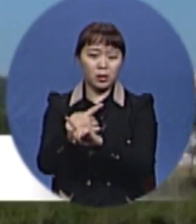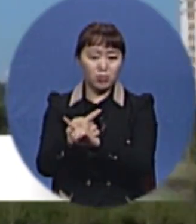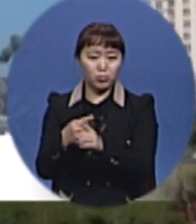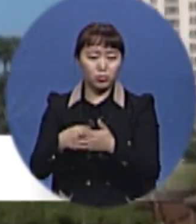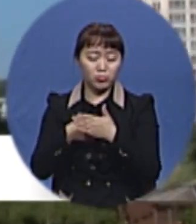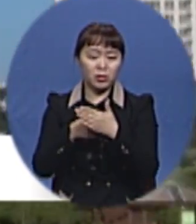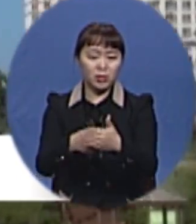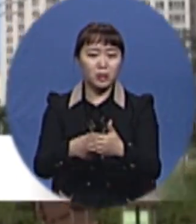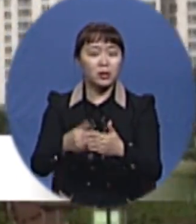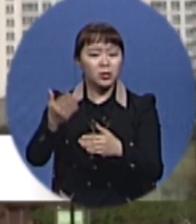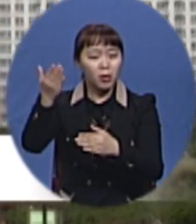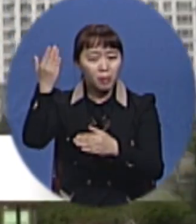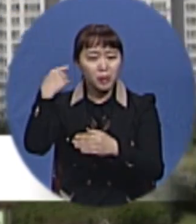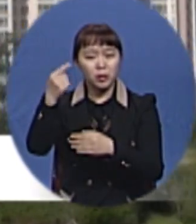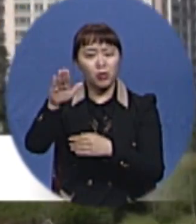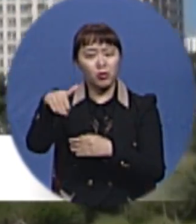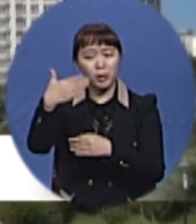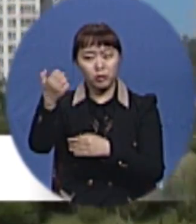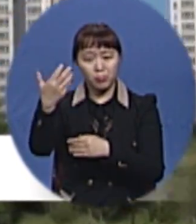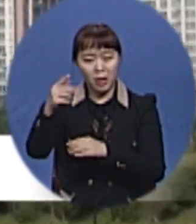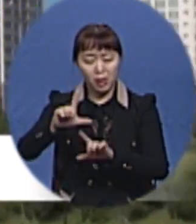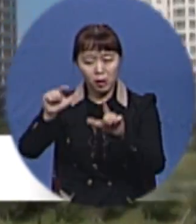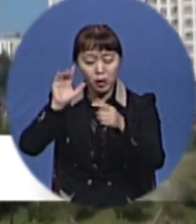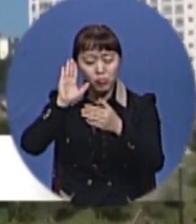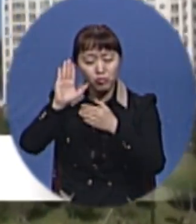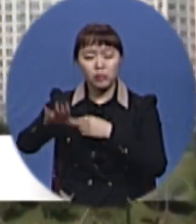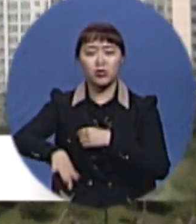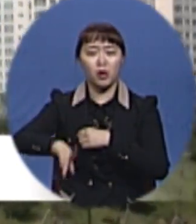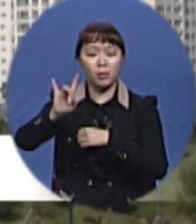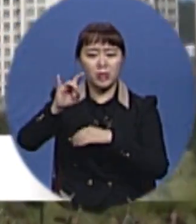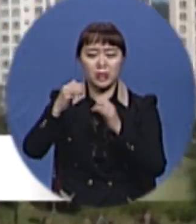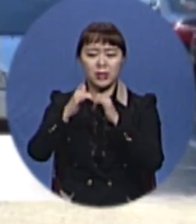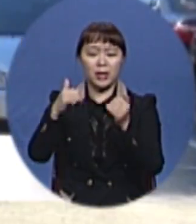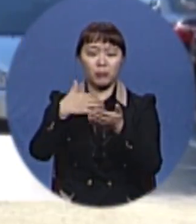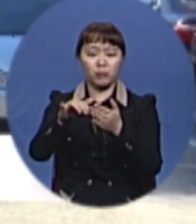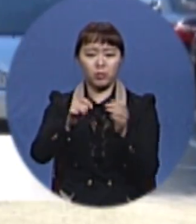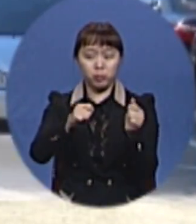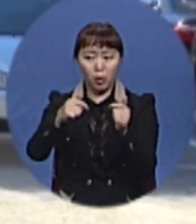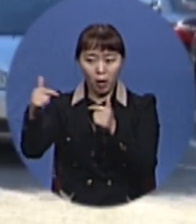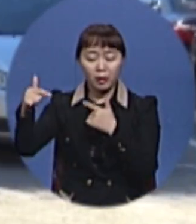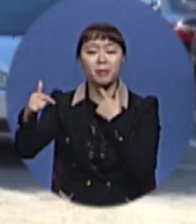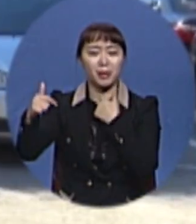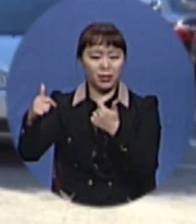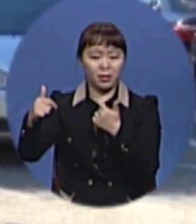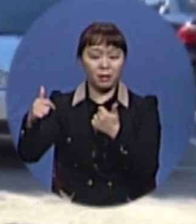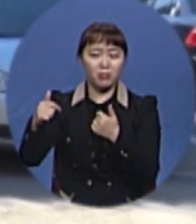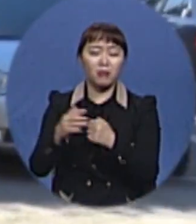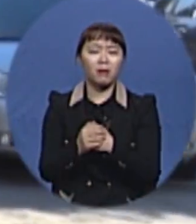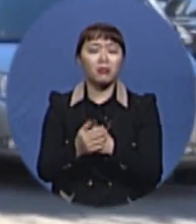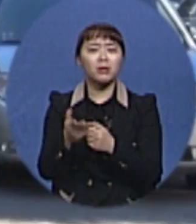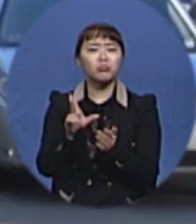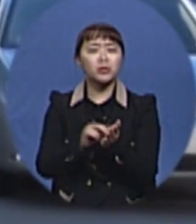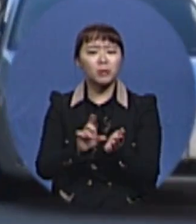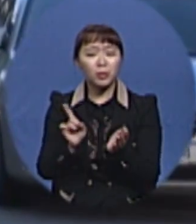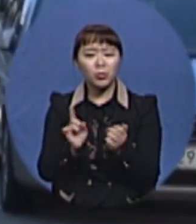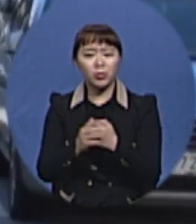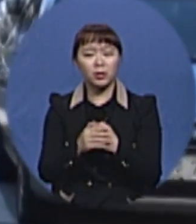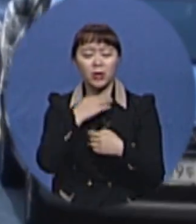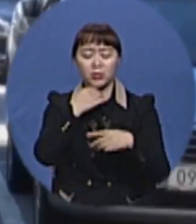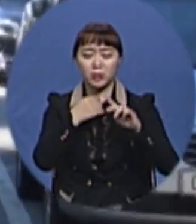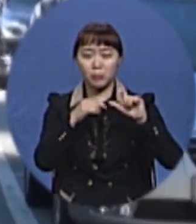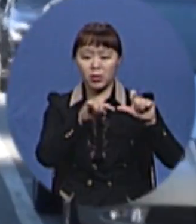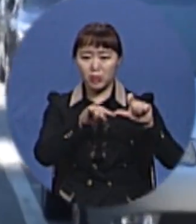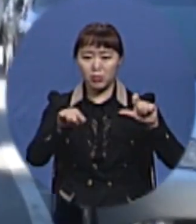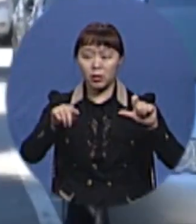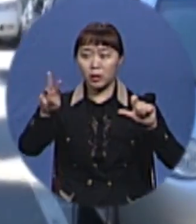추진해 지난해 1998년 이후 처음으로 인구 증가를 경험했습니다. 문제는